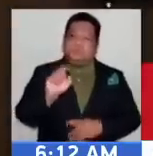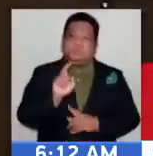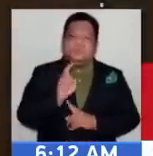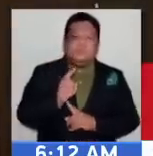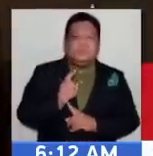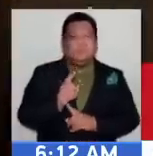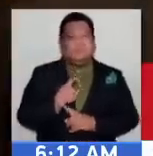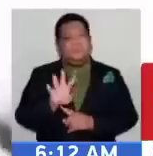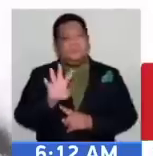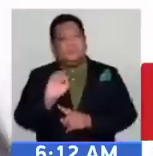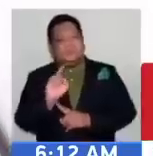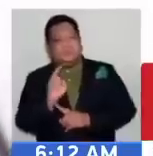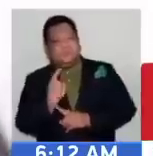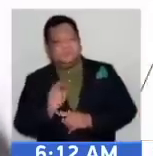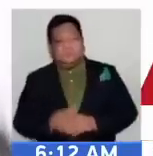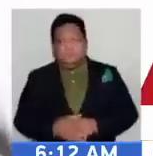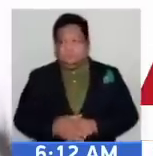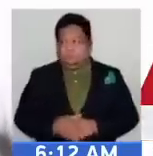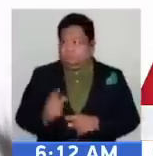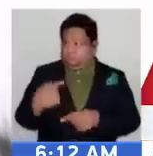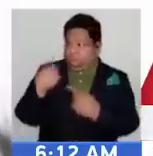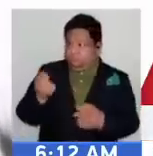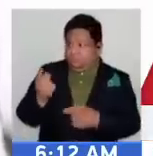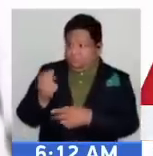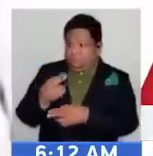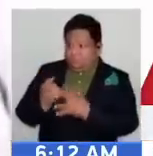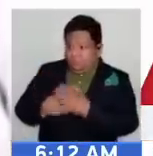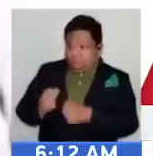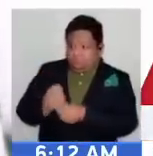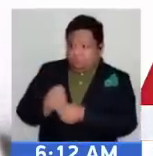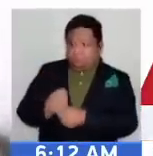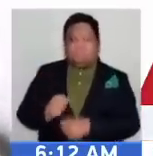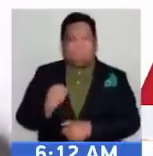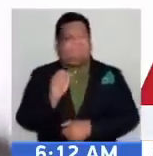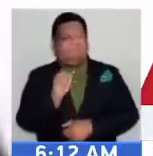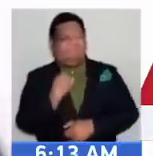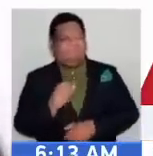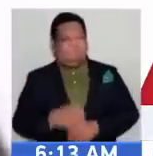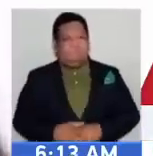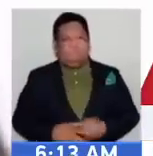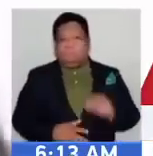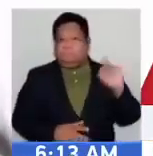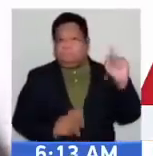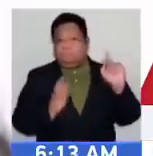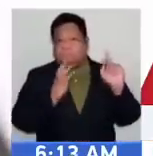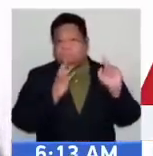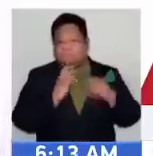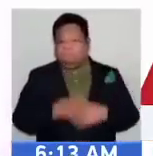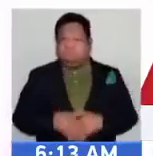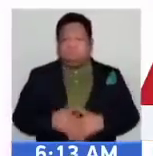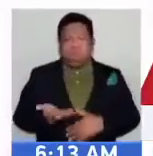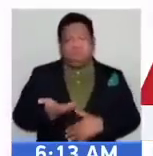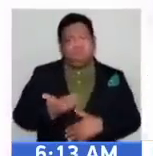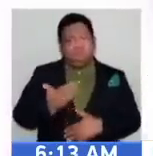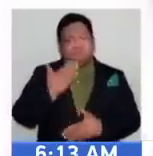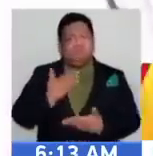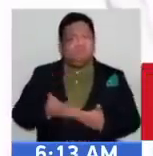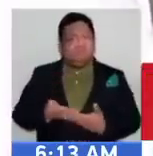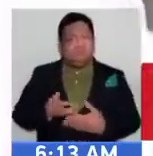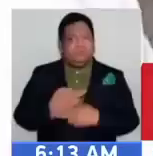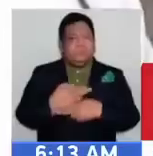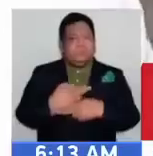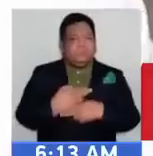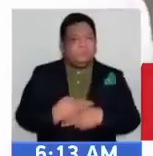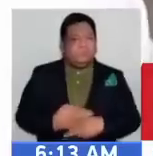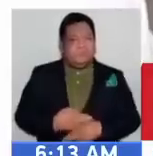nung ginawa? Opo. Maganda naman na gagawin na. Para hindi na ganong maano dyan sa